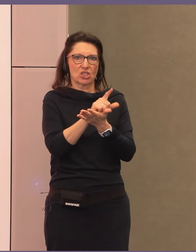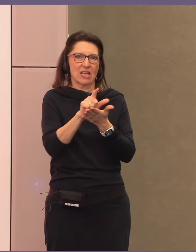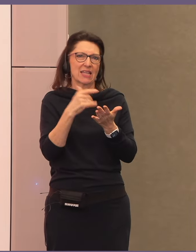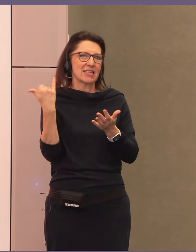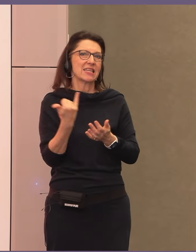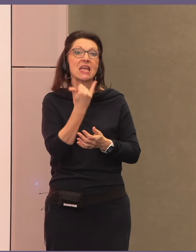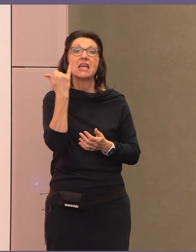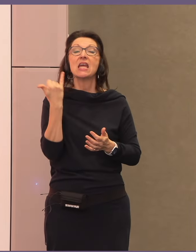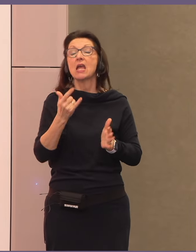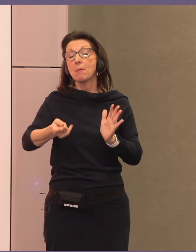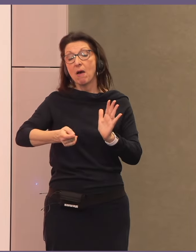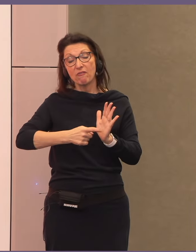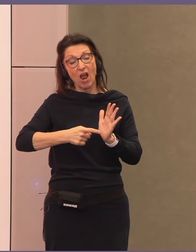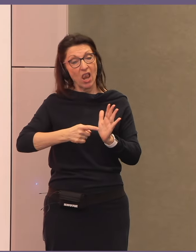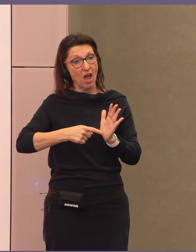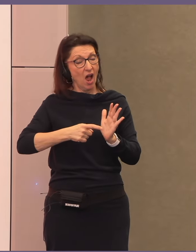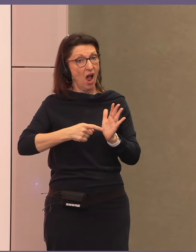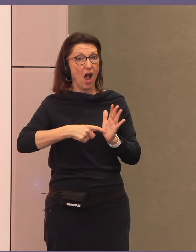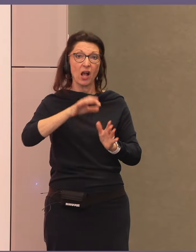in der Quote gewesen.